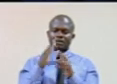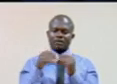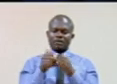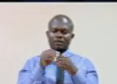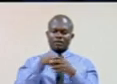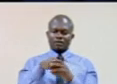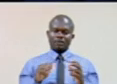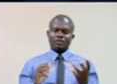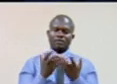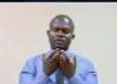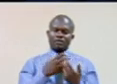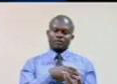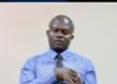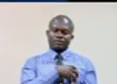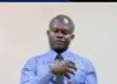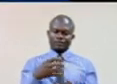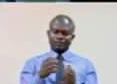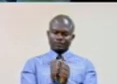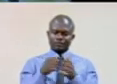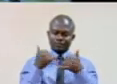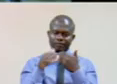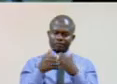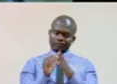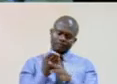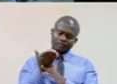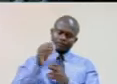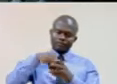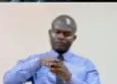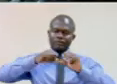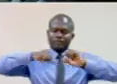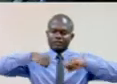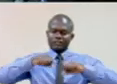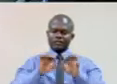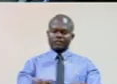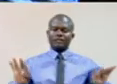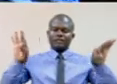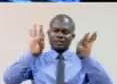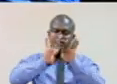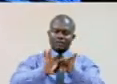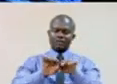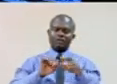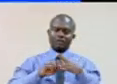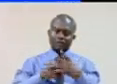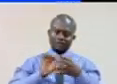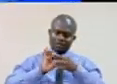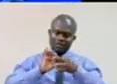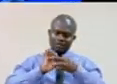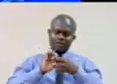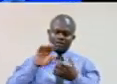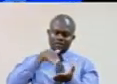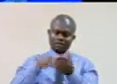harimo najyanye n'ubukungu. Ubu rero binyuze muri aya masezerano byari ngombwa ko dushimangira imikoranire n'ibigo